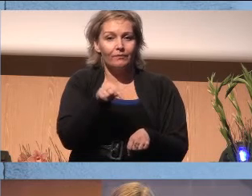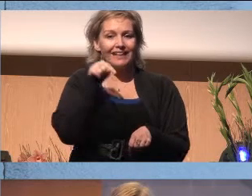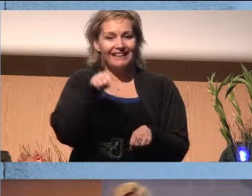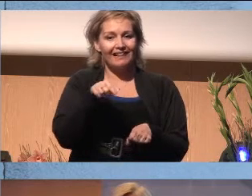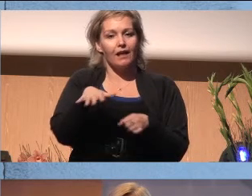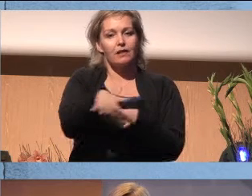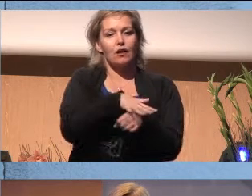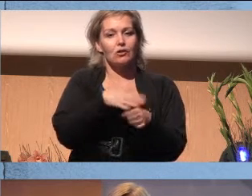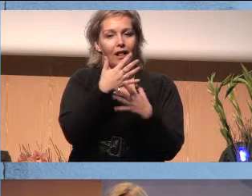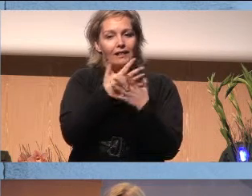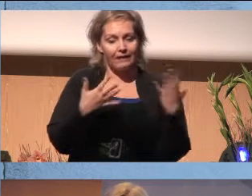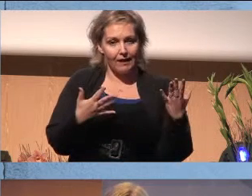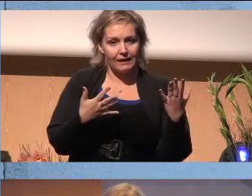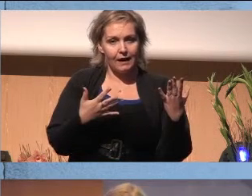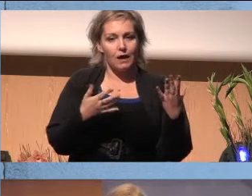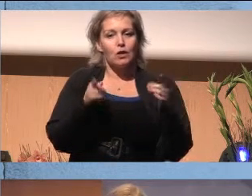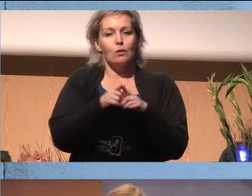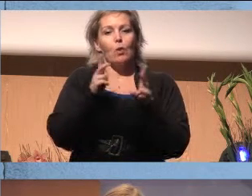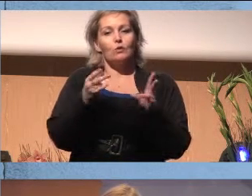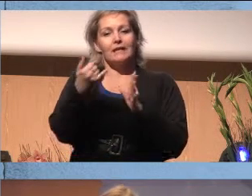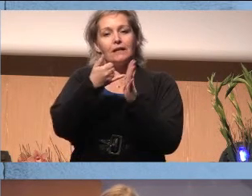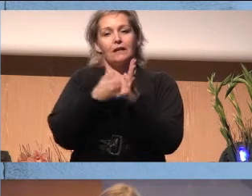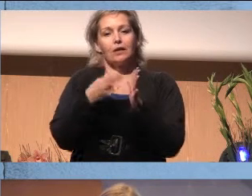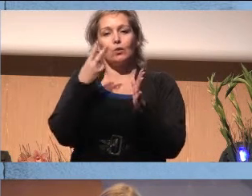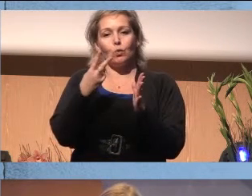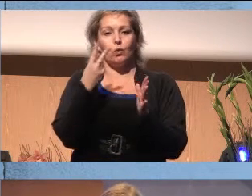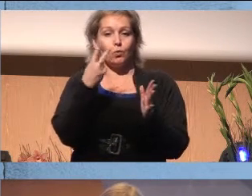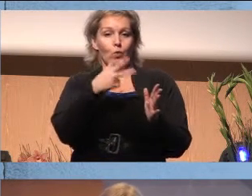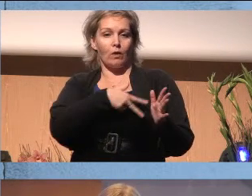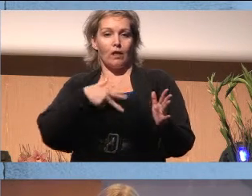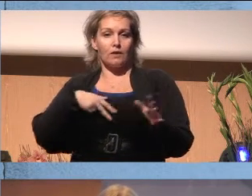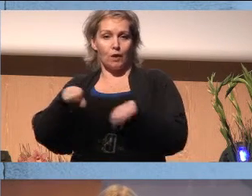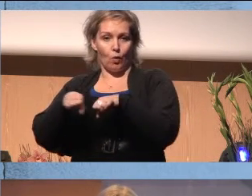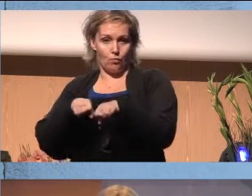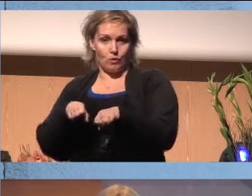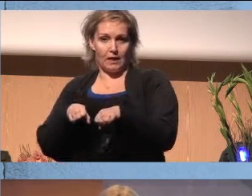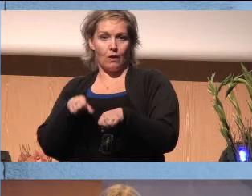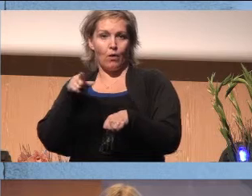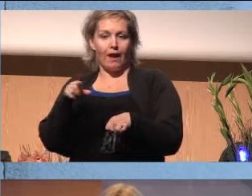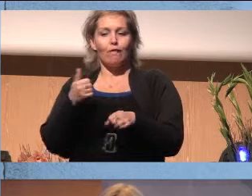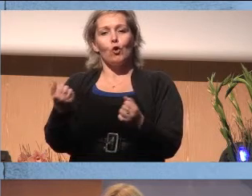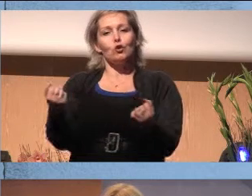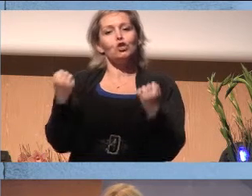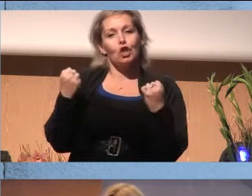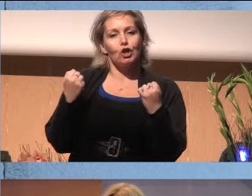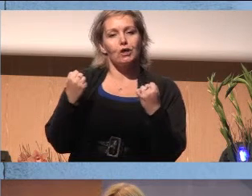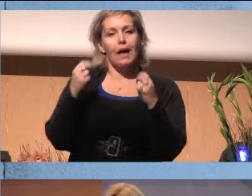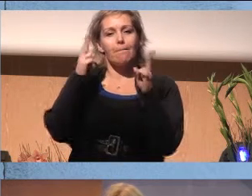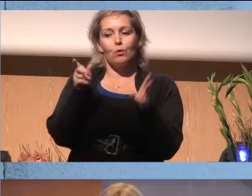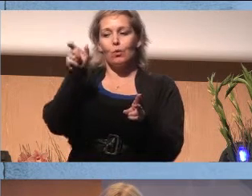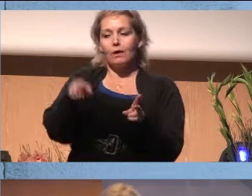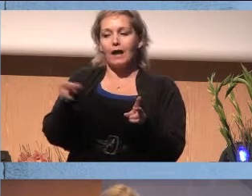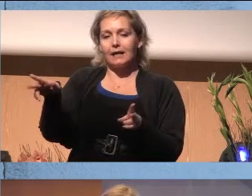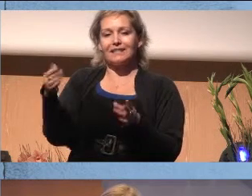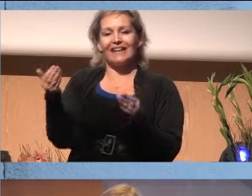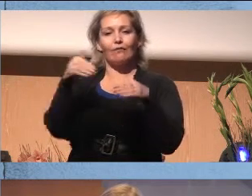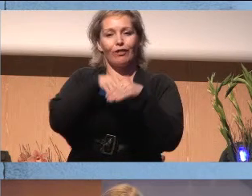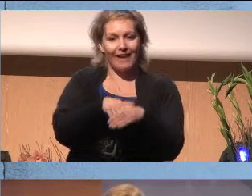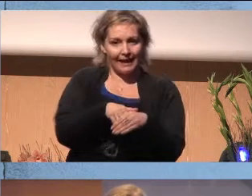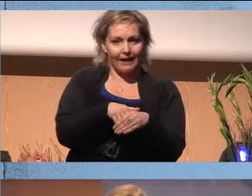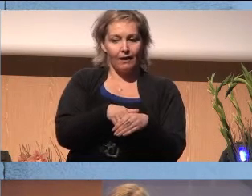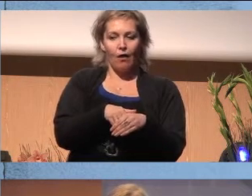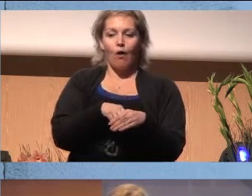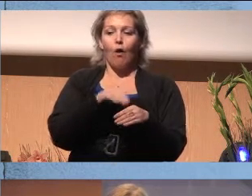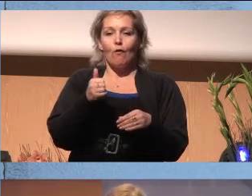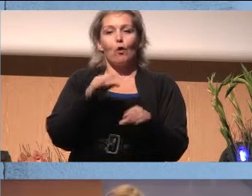dette nasjonale nettverket, som også inkluderer 2 danske kommuner. Det for å styrke brukernes involvering